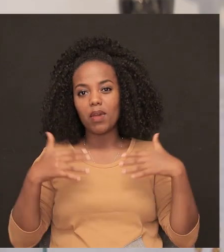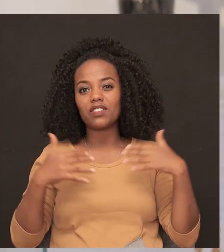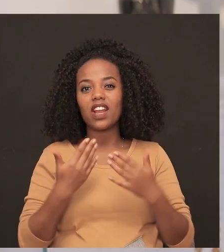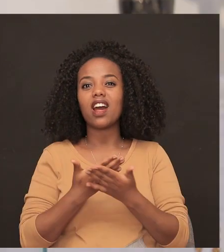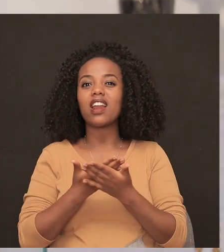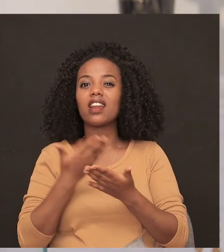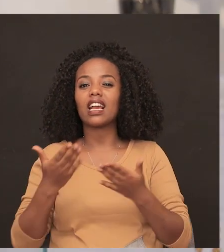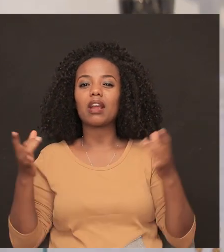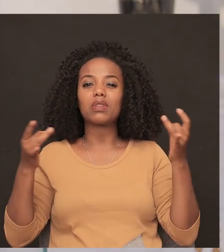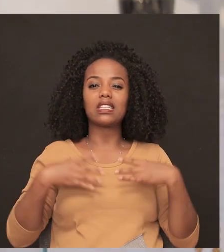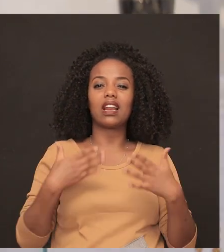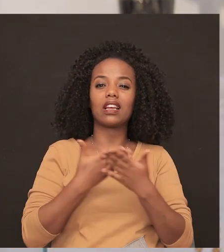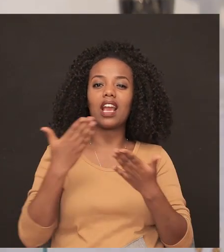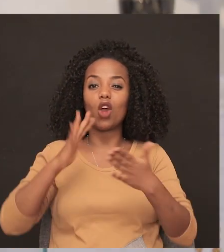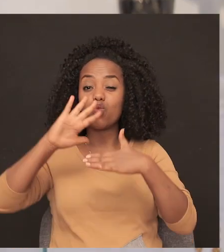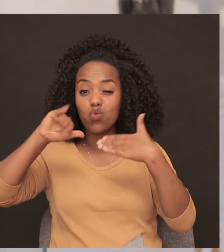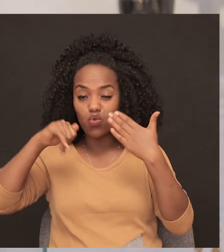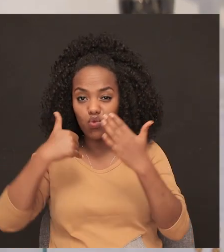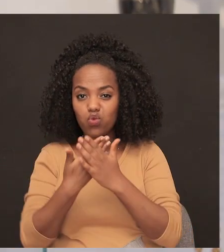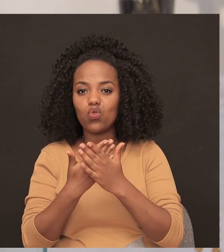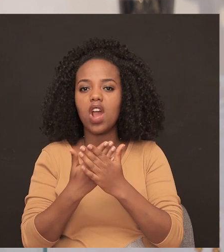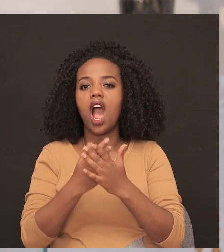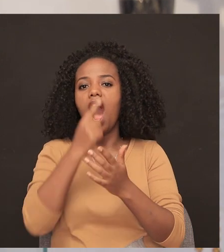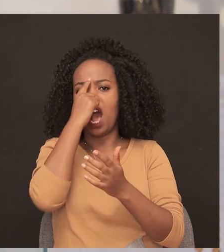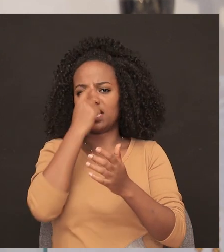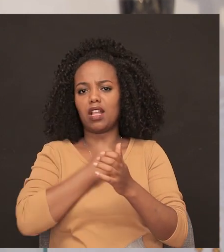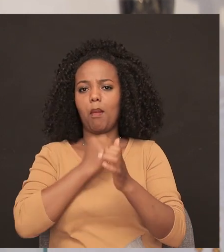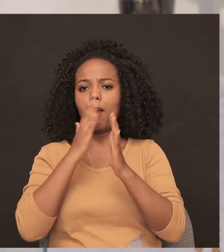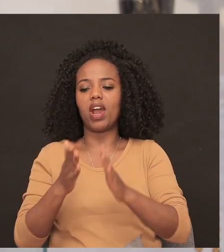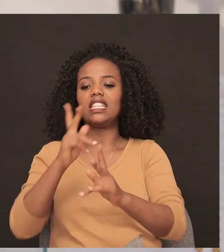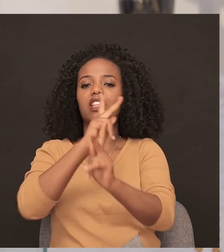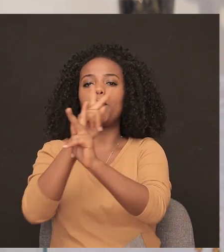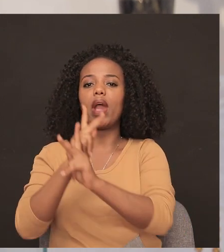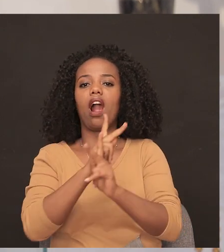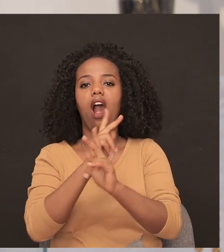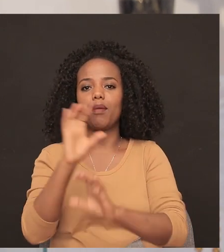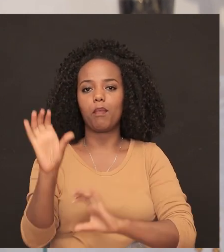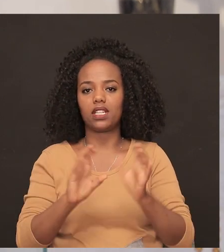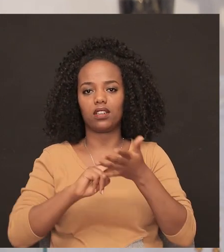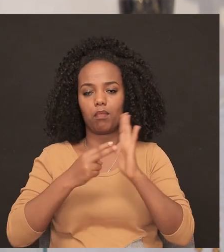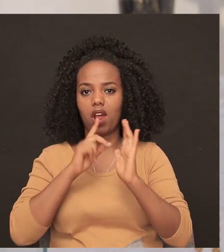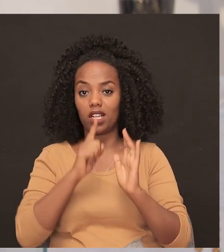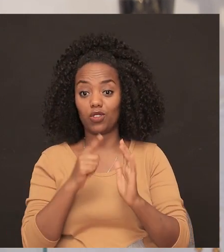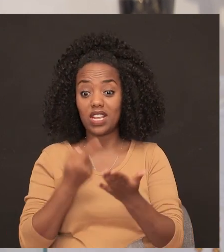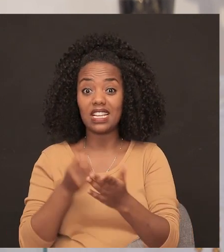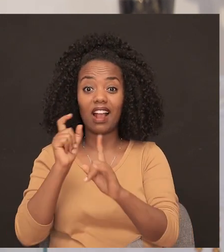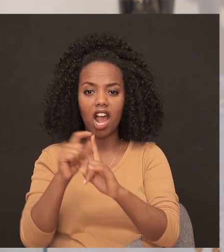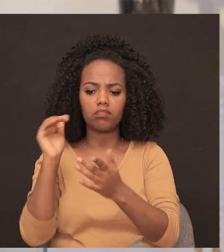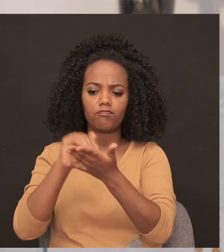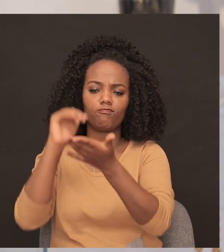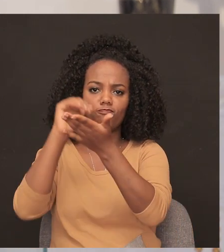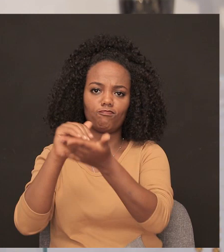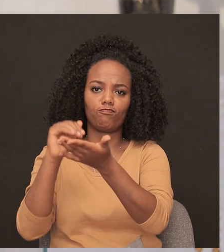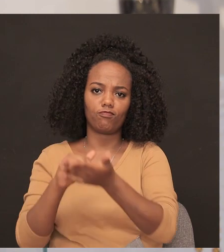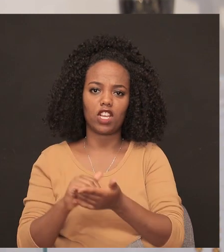ከሚያስፈራራ፣ ከሚያስደነግጥ ነገር ሁሉ አስተማማኝ ጥበቃ የሚያደርግ ማለት ነው። ይሄንን ቃል